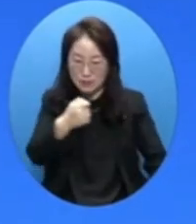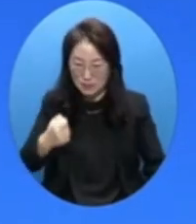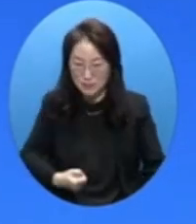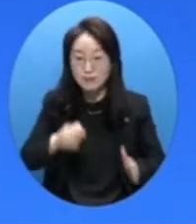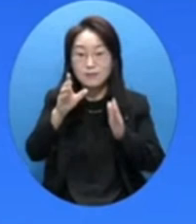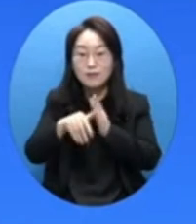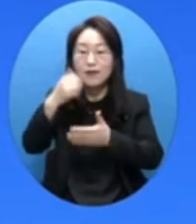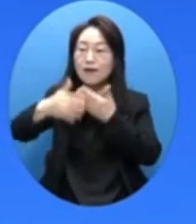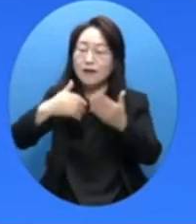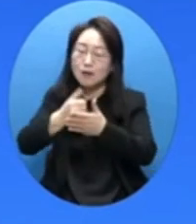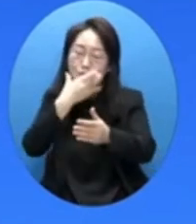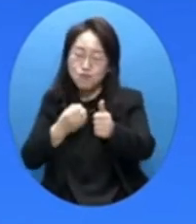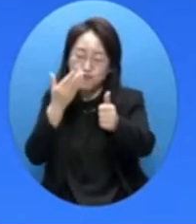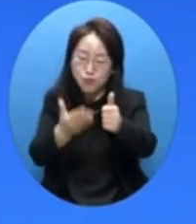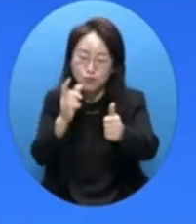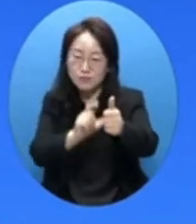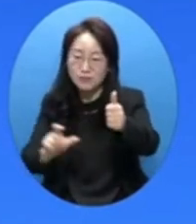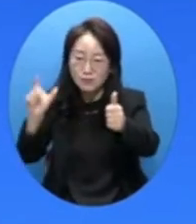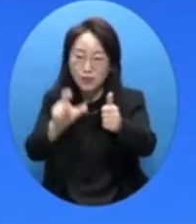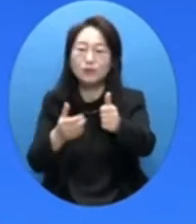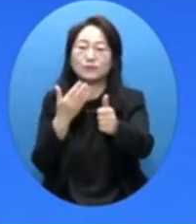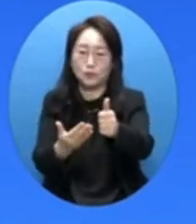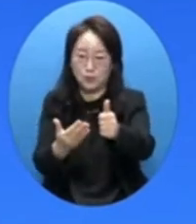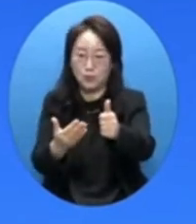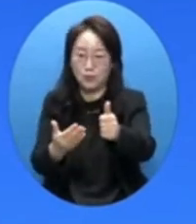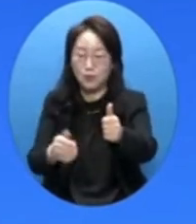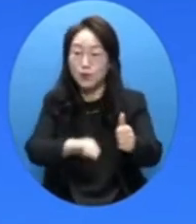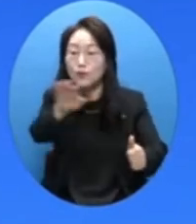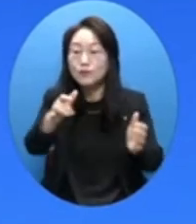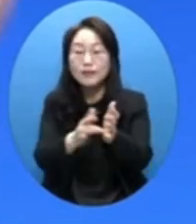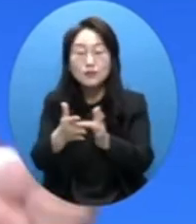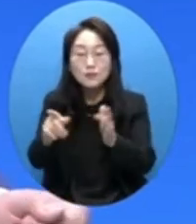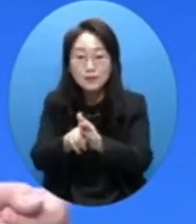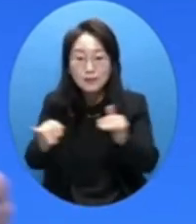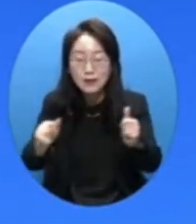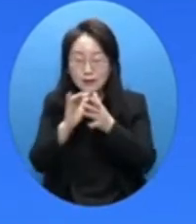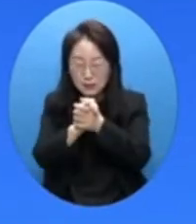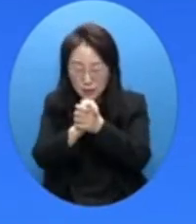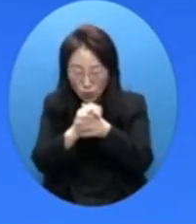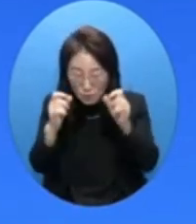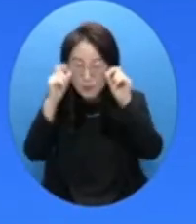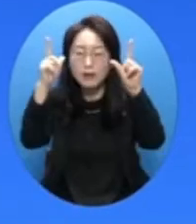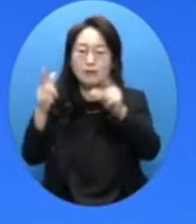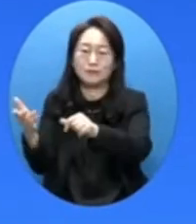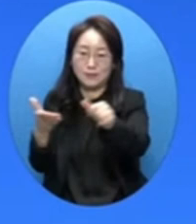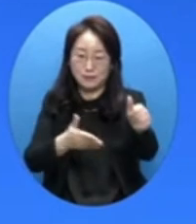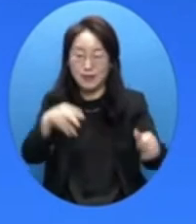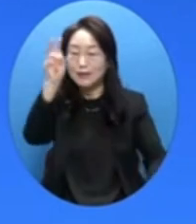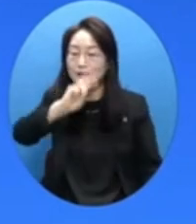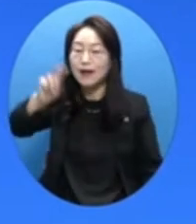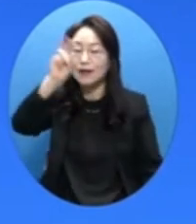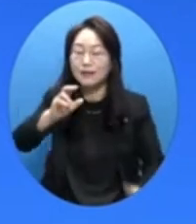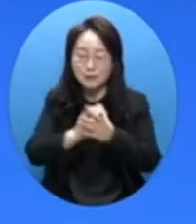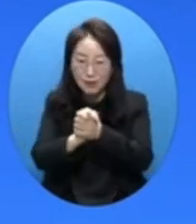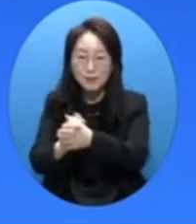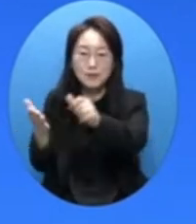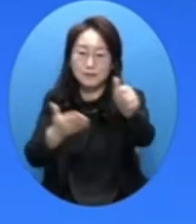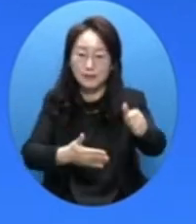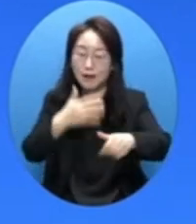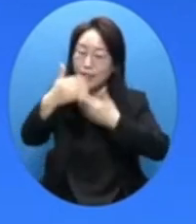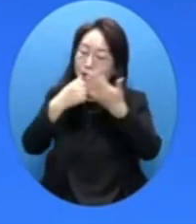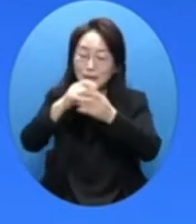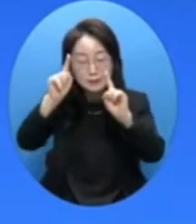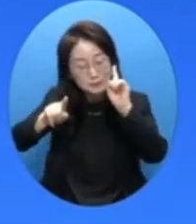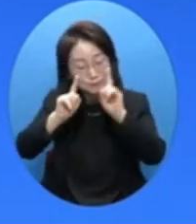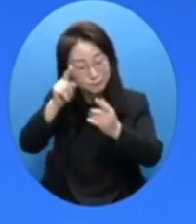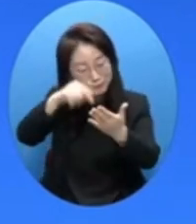보게 복을 더하여 주시는 것입니다 우리 예수 믿는 사람은 기도로 깨어 있어야 됩니다 찬양으로 깨어 있어야 됩니다 말씀으로